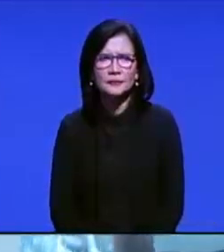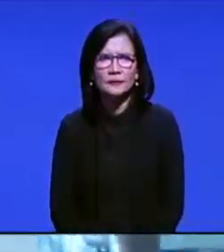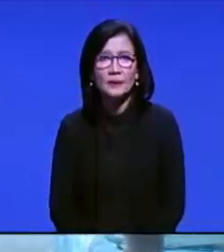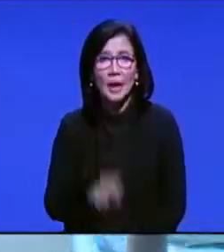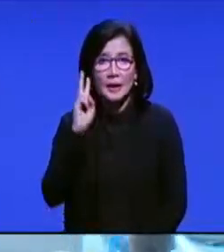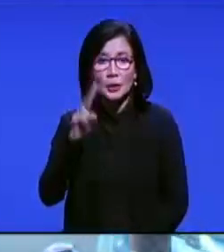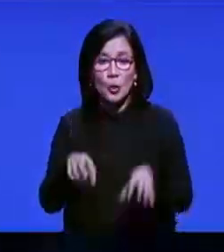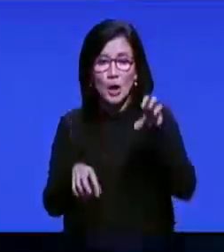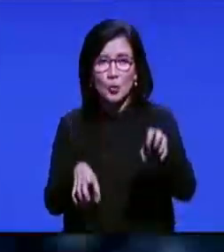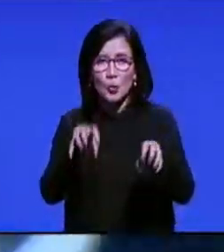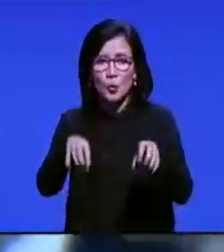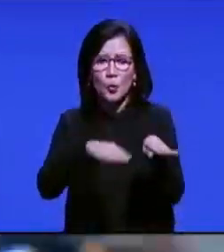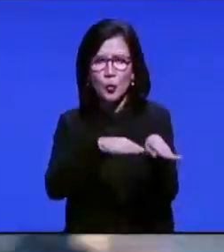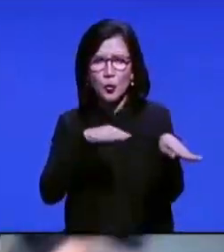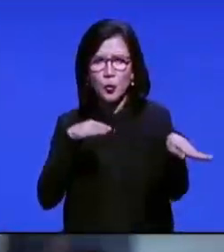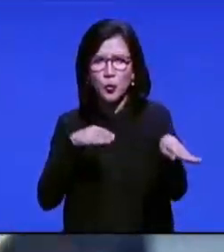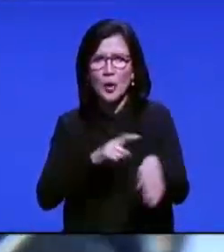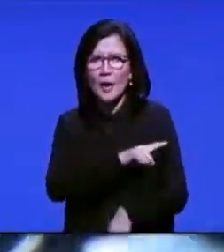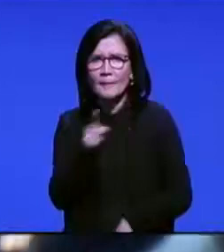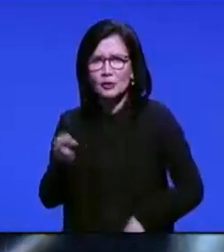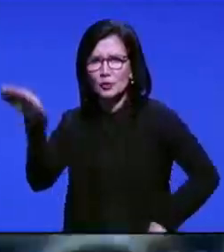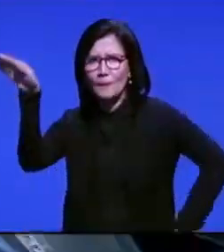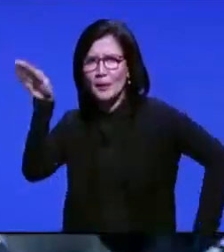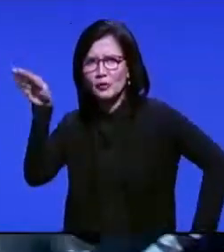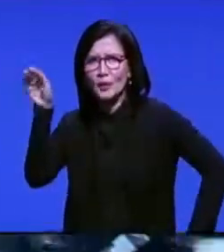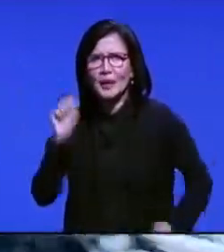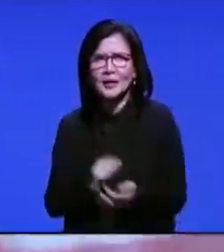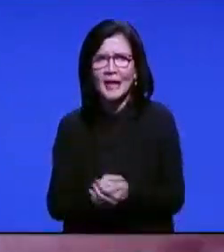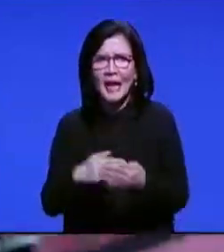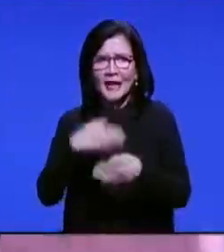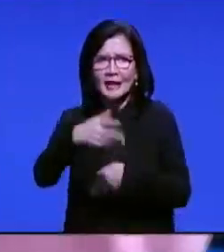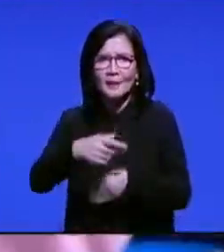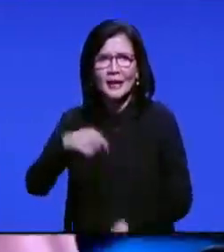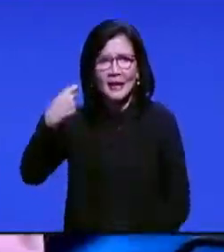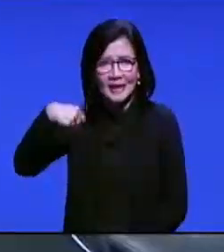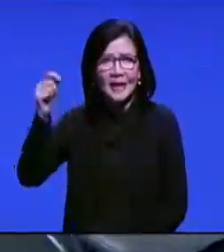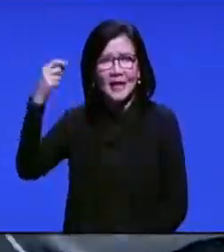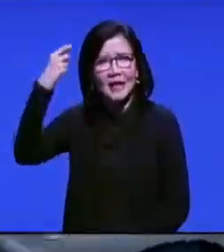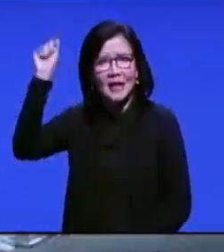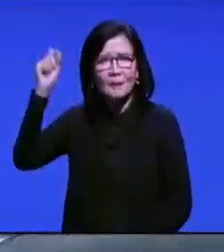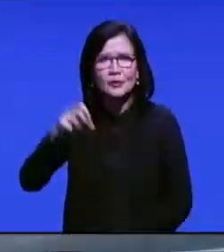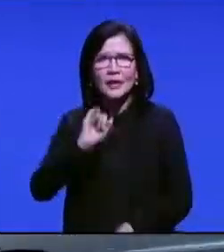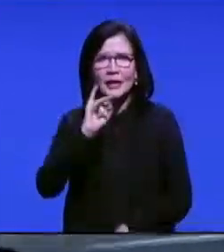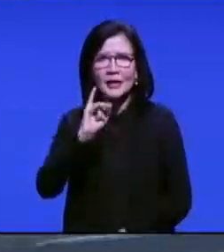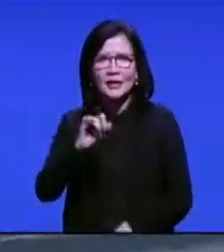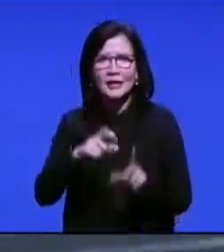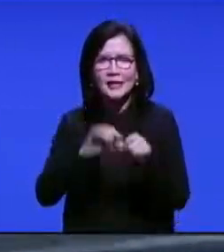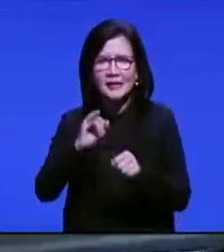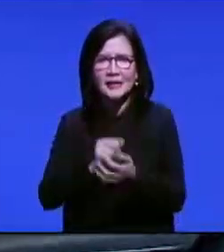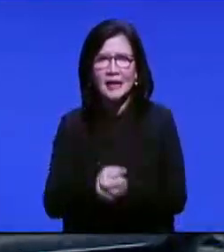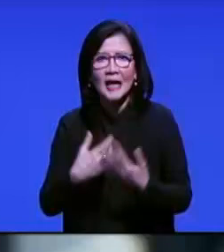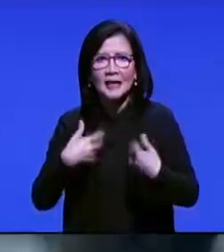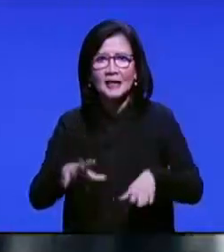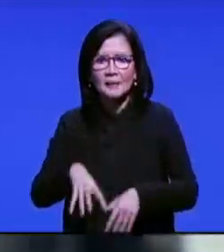Ada dua titik kemacetan di sepanjang jalan menuju Pancoran, Jakarta Selatan, yaitu di depan kampus IISIP dan di Jalan Raya Tanjung Barat selepas